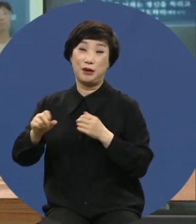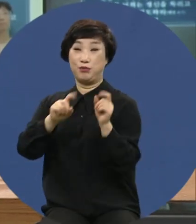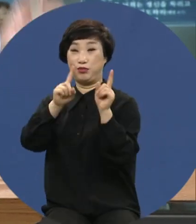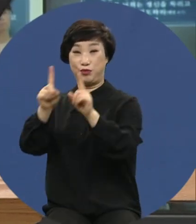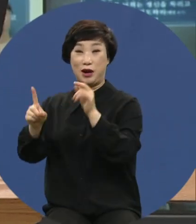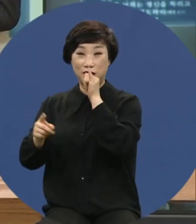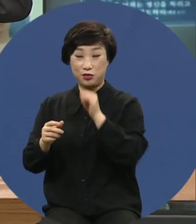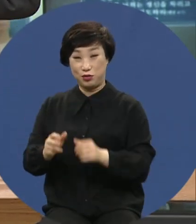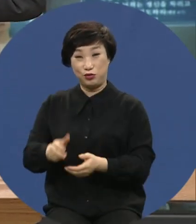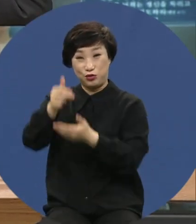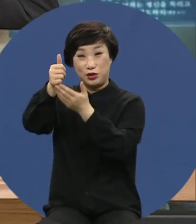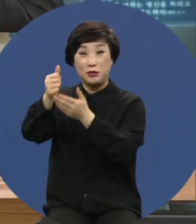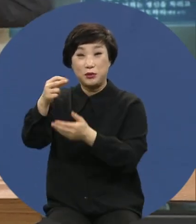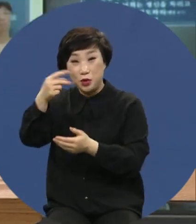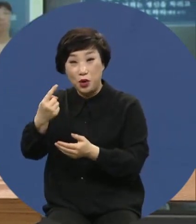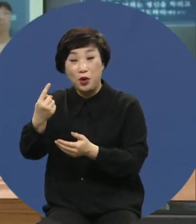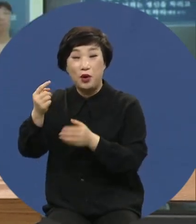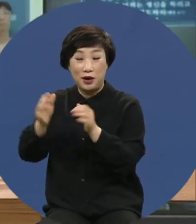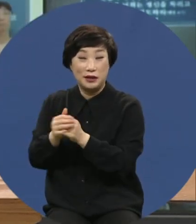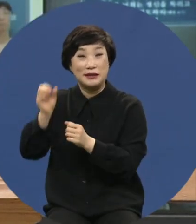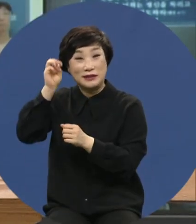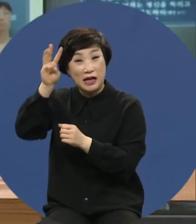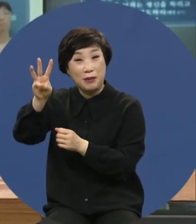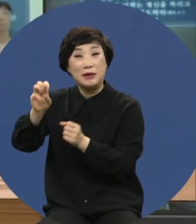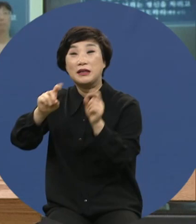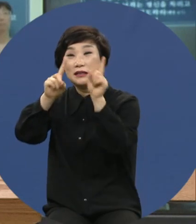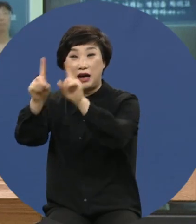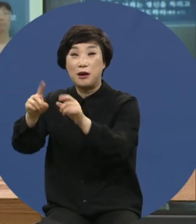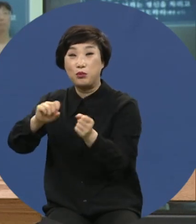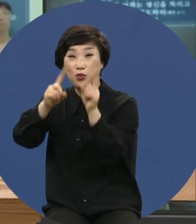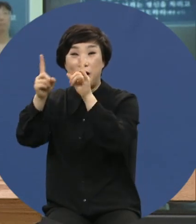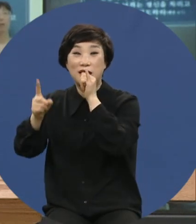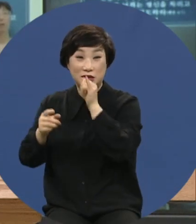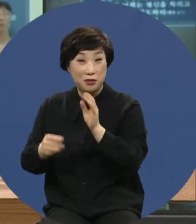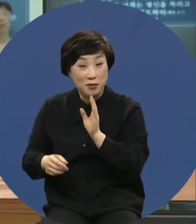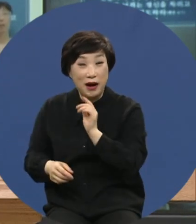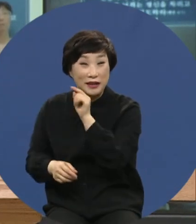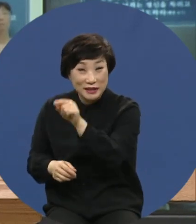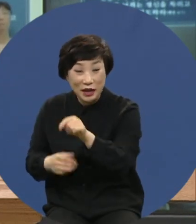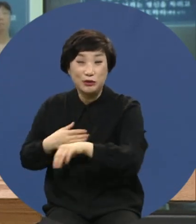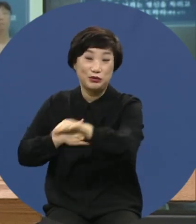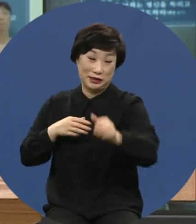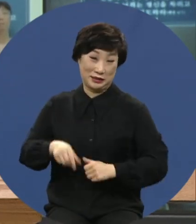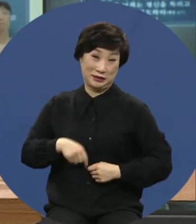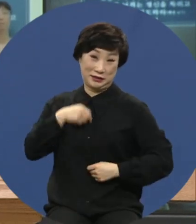있고 주님도 3일 만에 다시 산 부활이 있으니 그것이 우리의